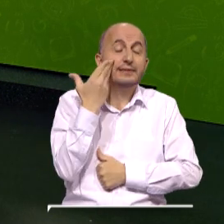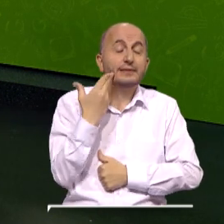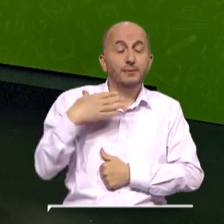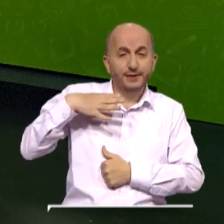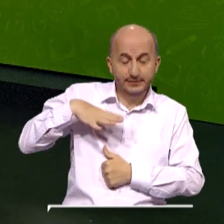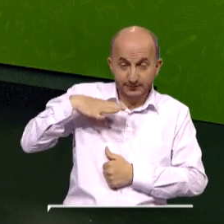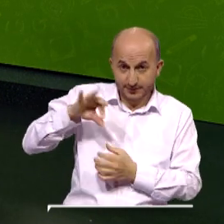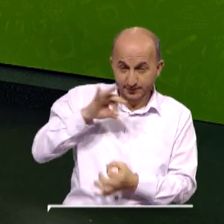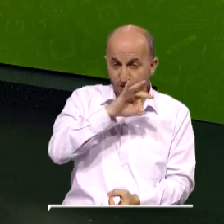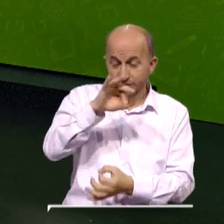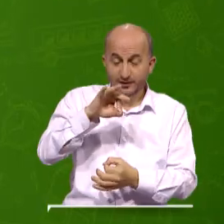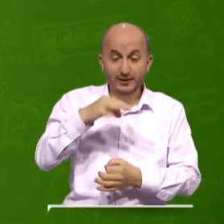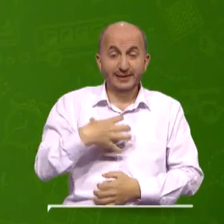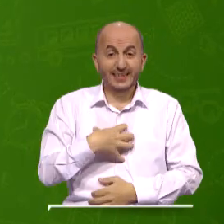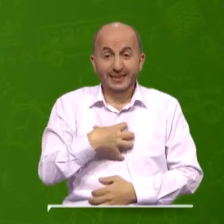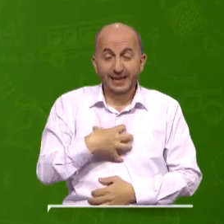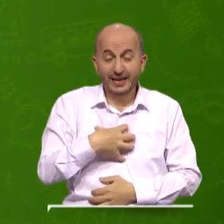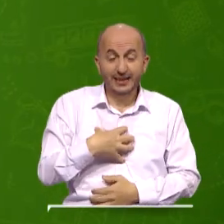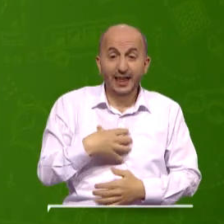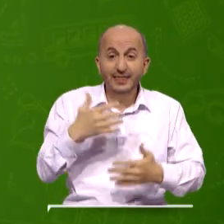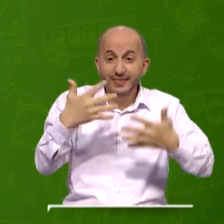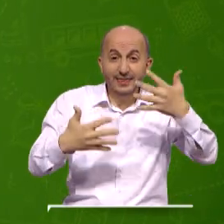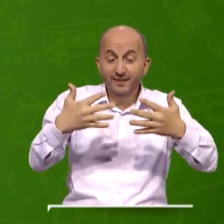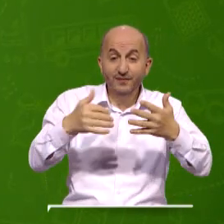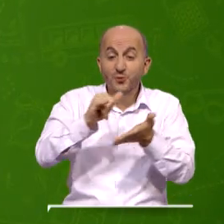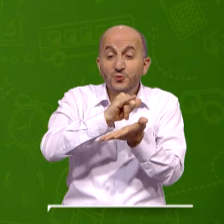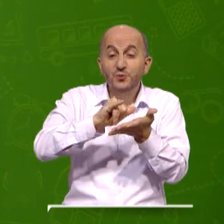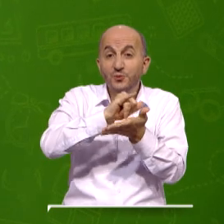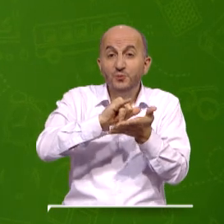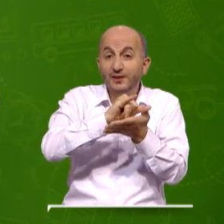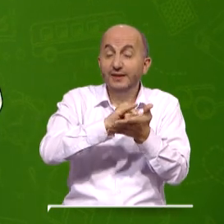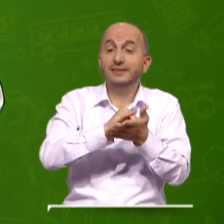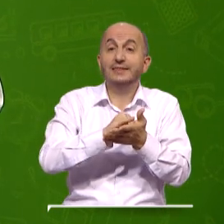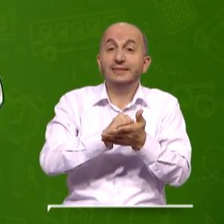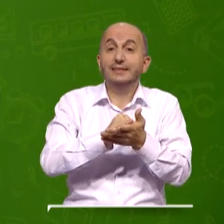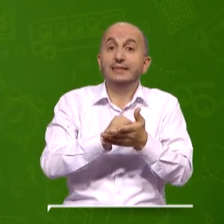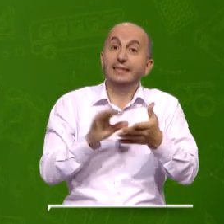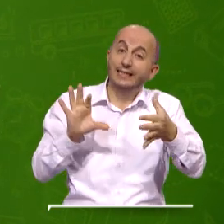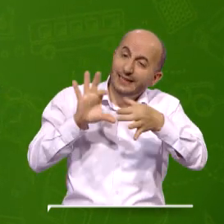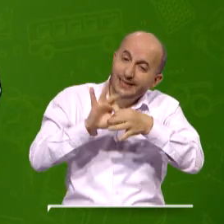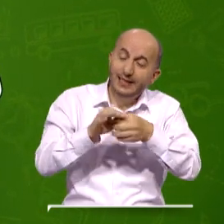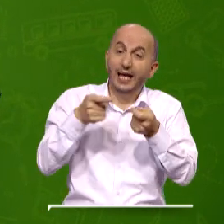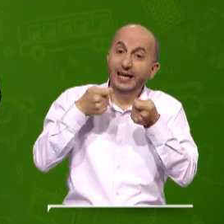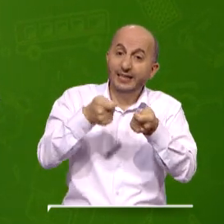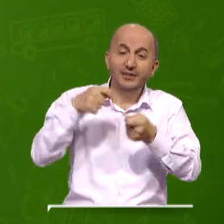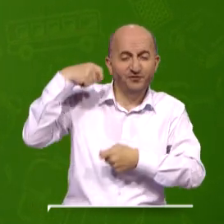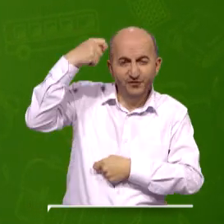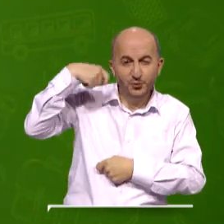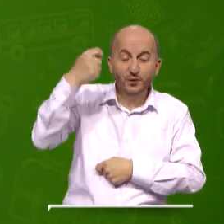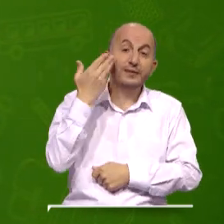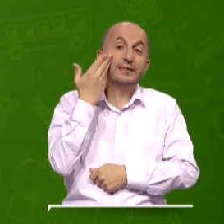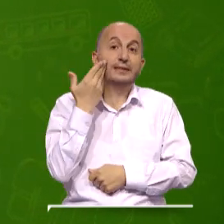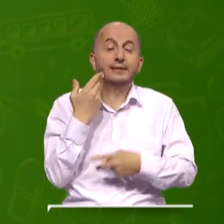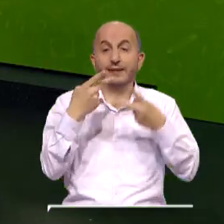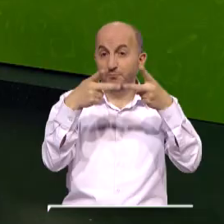İzlemek isteyenler Diyanet TV YouTube Kanalı vasıtasıyla ilgili eğitim videolarına